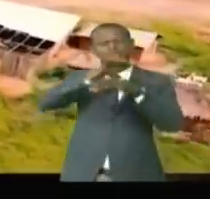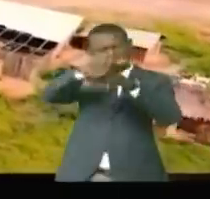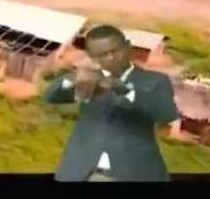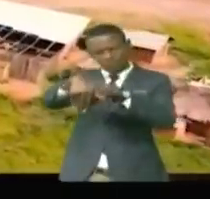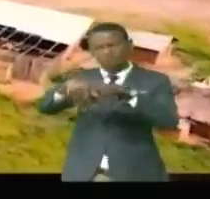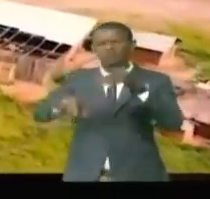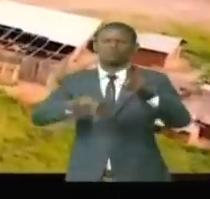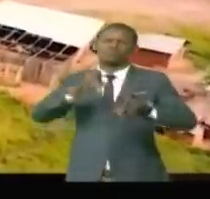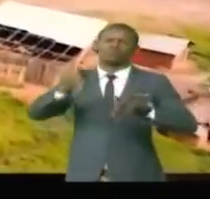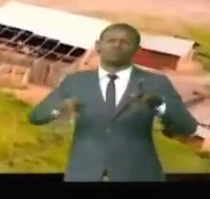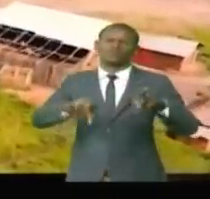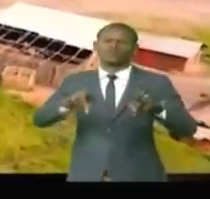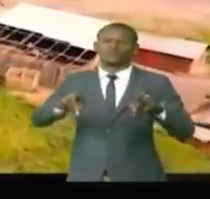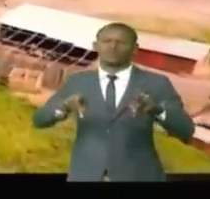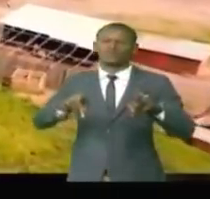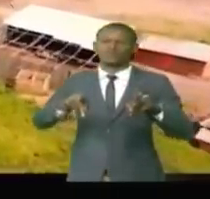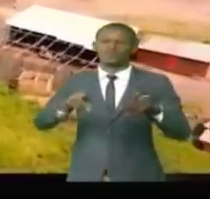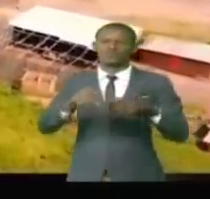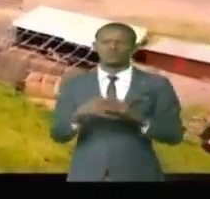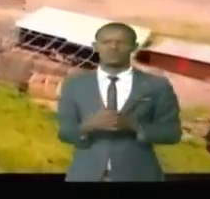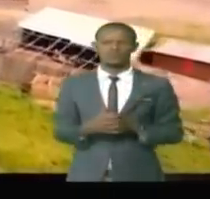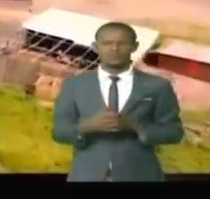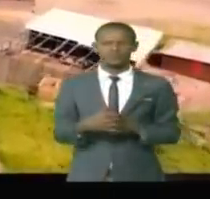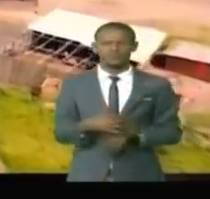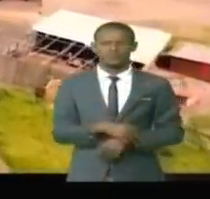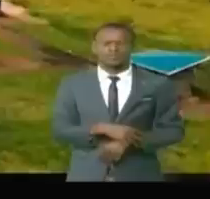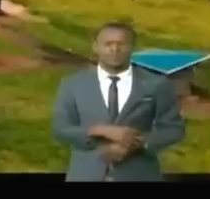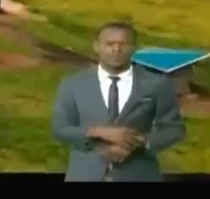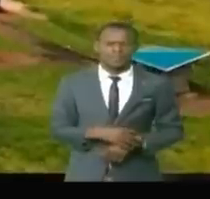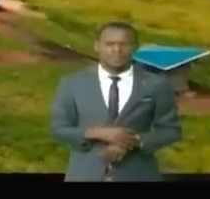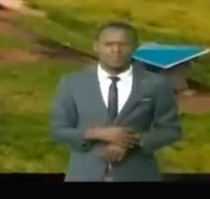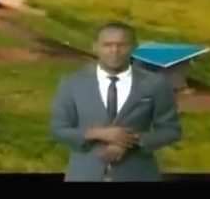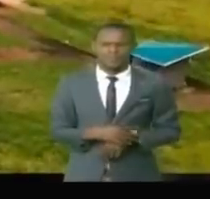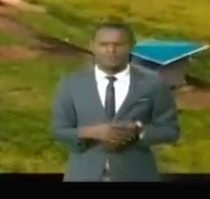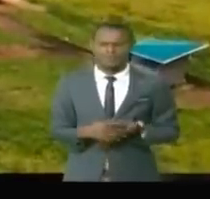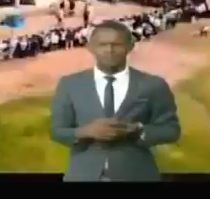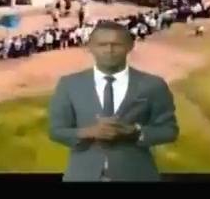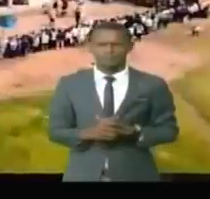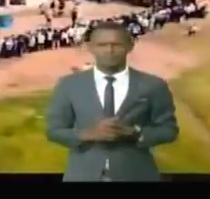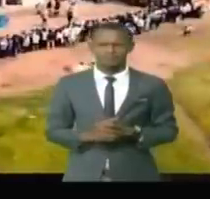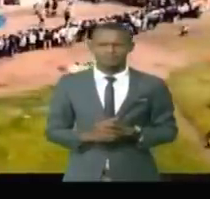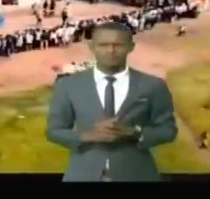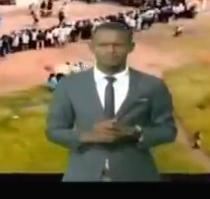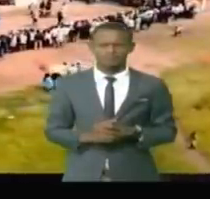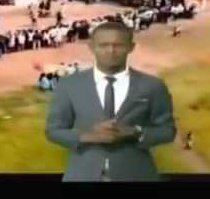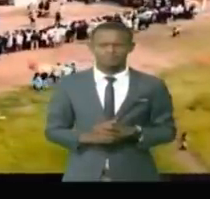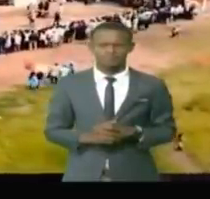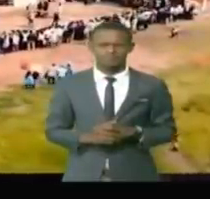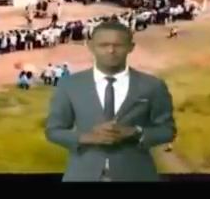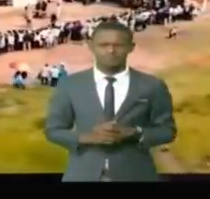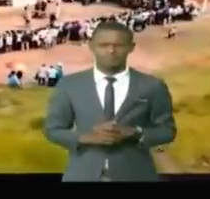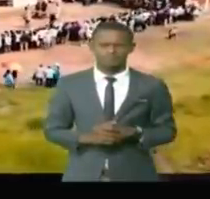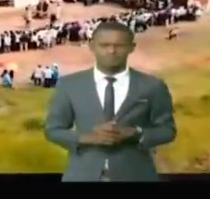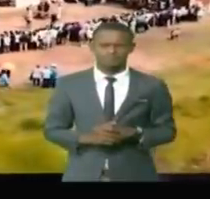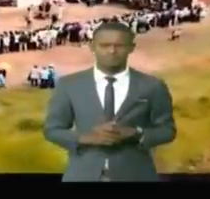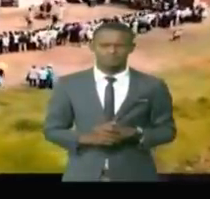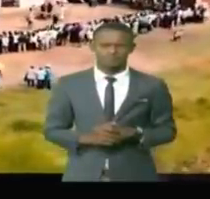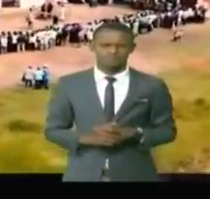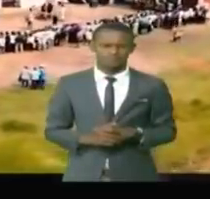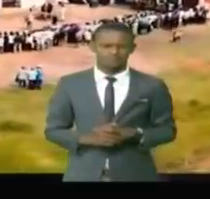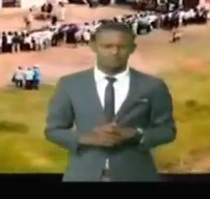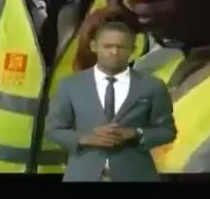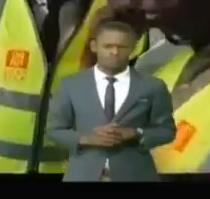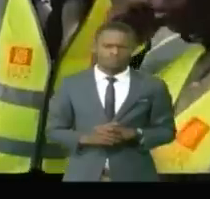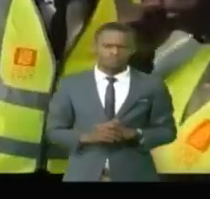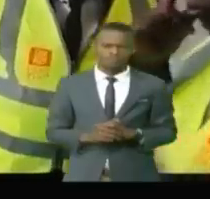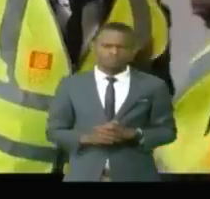agglomération de Miriki, au sud-ouest du territoire de Lubero, où est érigé les centres d'encadrement et des formations professionnelles des jeunes à risque et